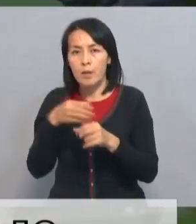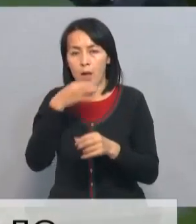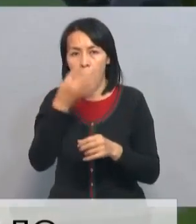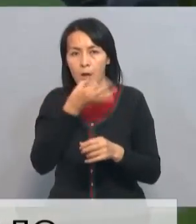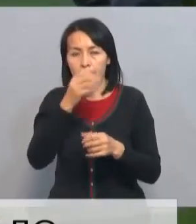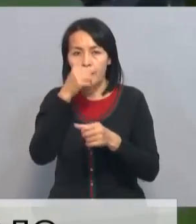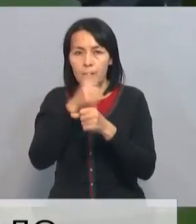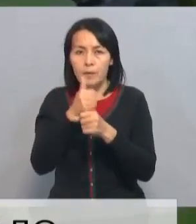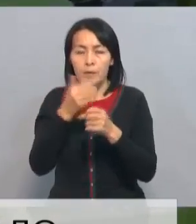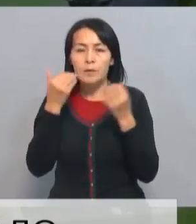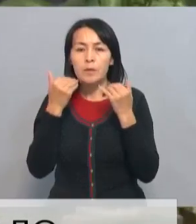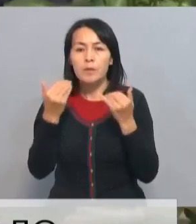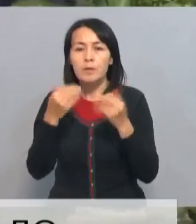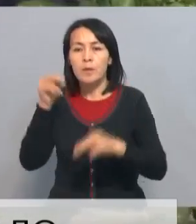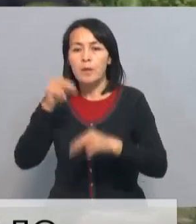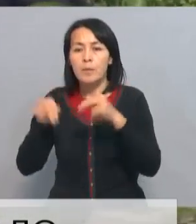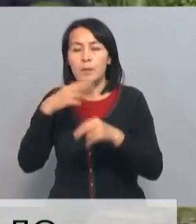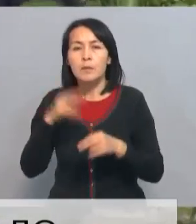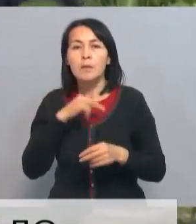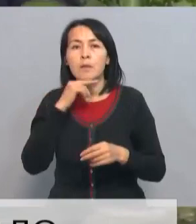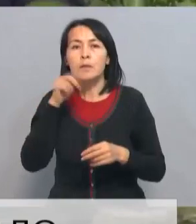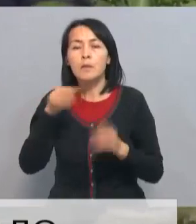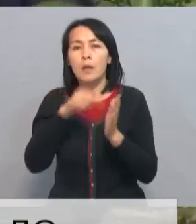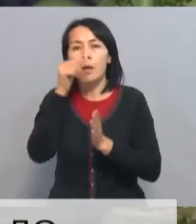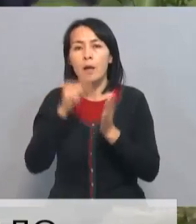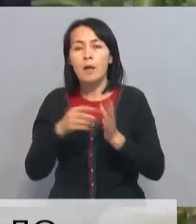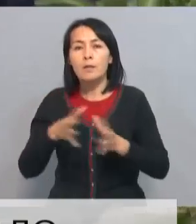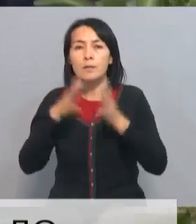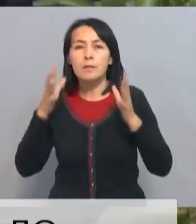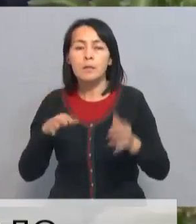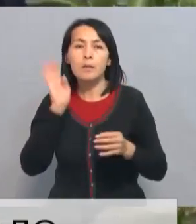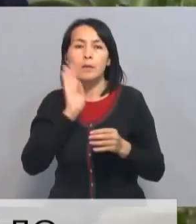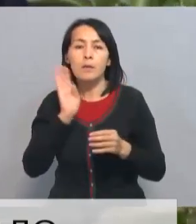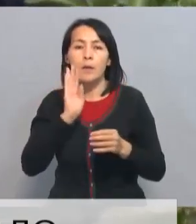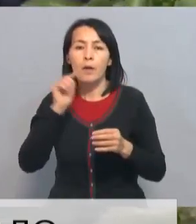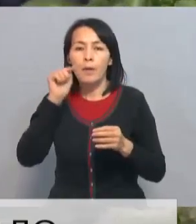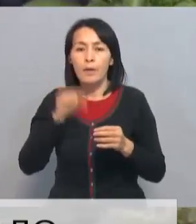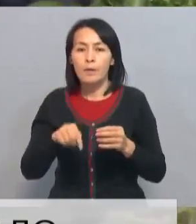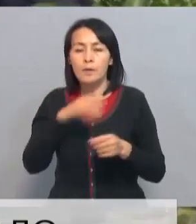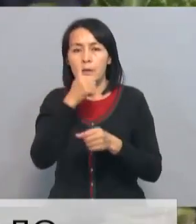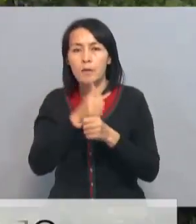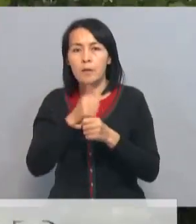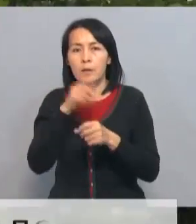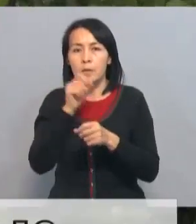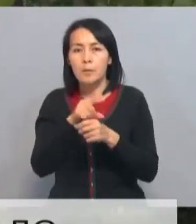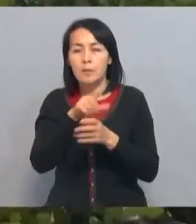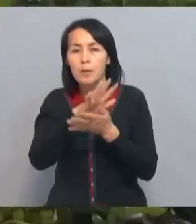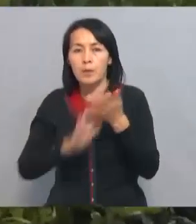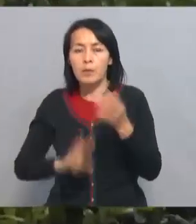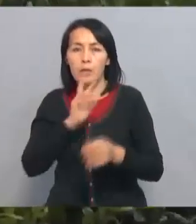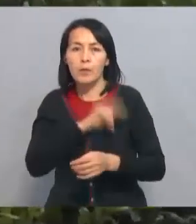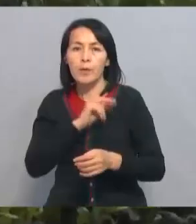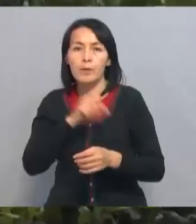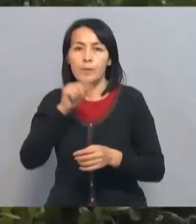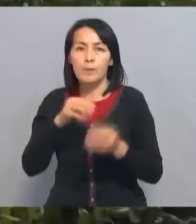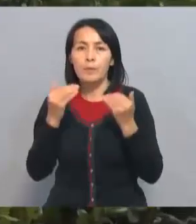отметил важность диверсификации посевов. Обратив внимание на вопрос о орошаемом водоснабжении пашни, глава региона поручил продолжить